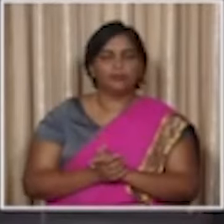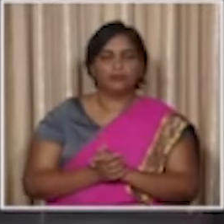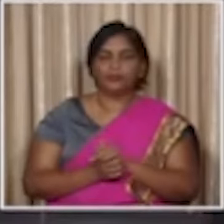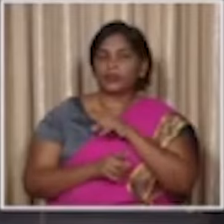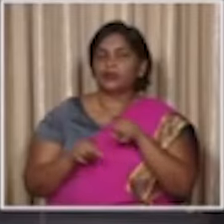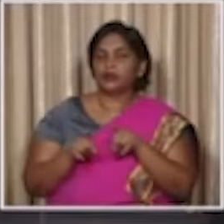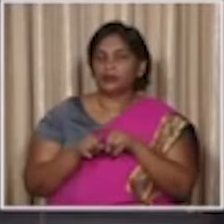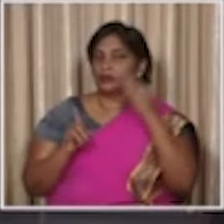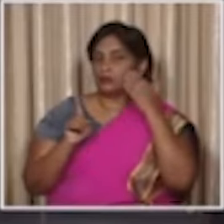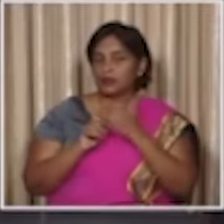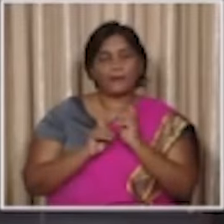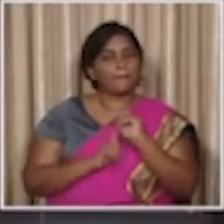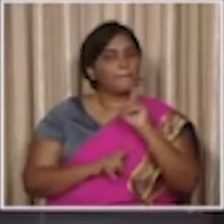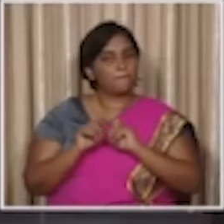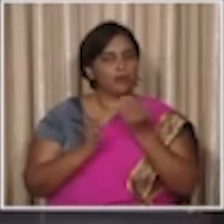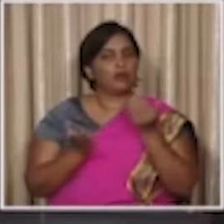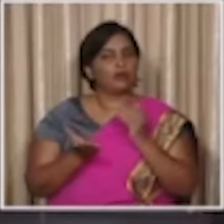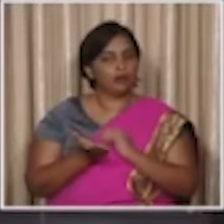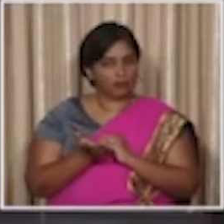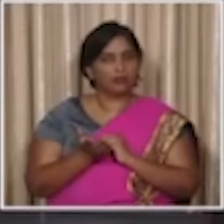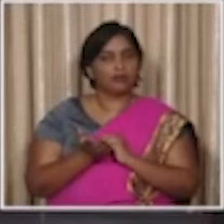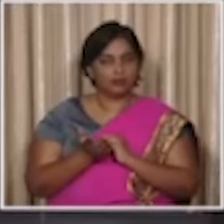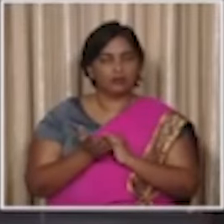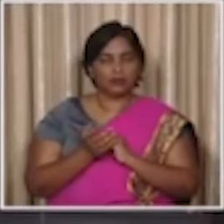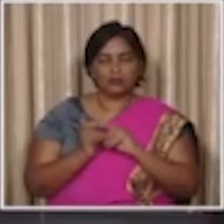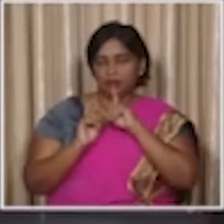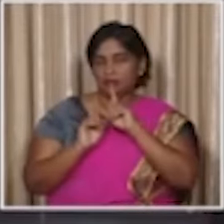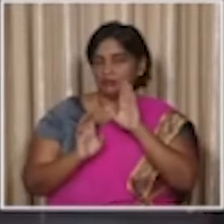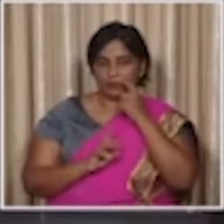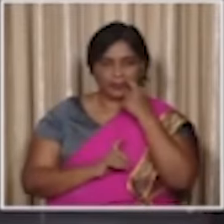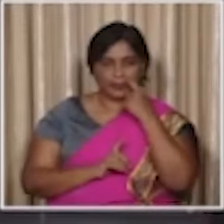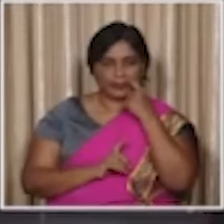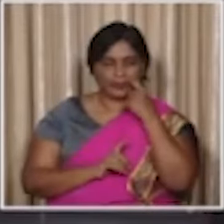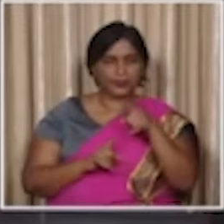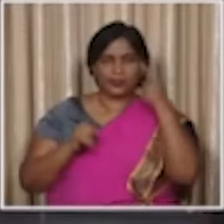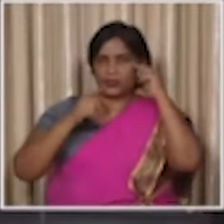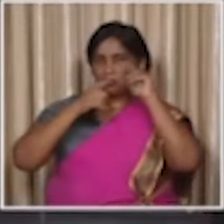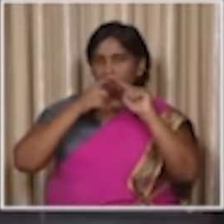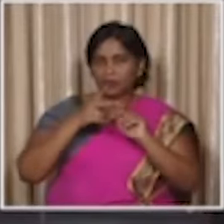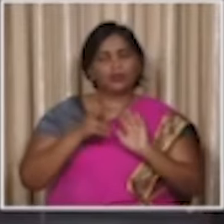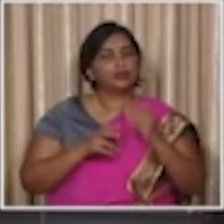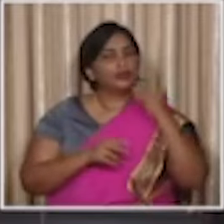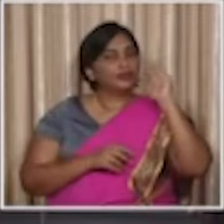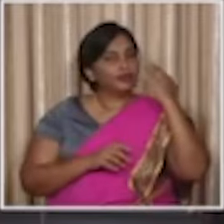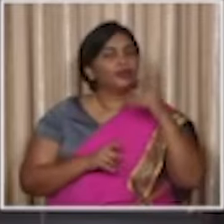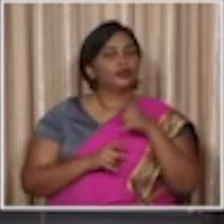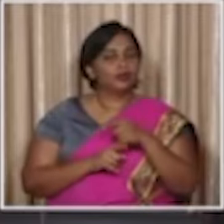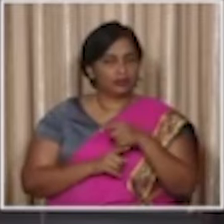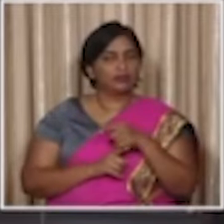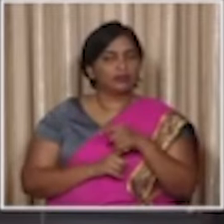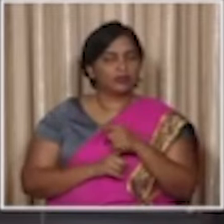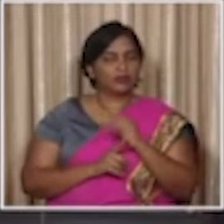ඒ අනුව අපි ඒ සඳහා පාර්ලිමේන්තුවට නැවත පැමිණීමට බලාපොරොත්තු වෙනවා මේ කාණ්ඩ වලින් විශේෂයෙන්ම සංක්‍රාන්තික